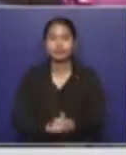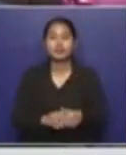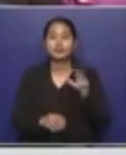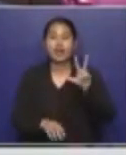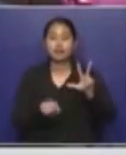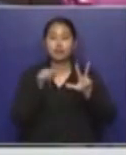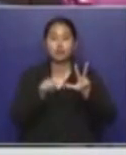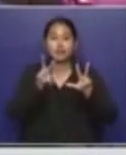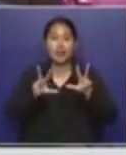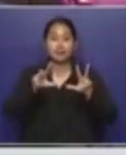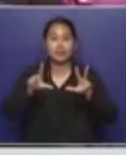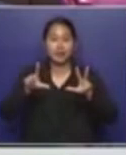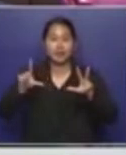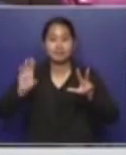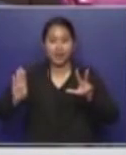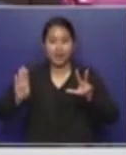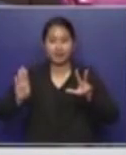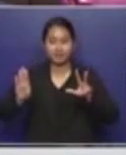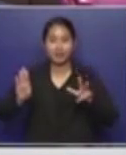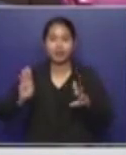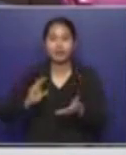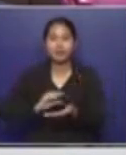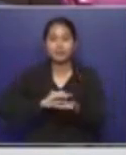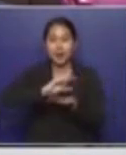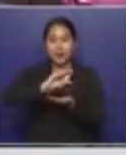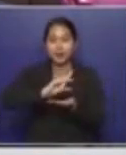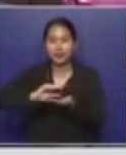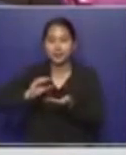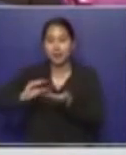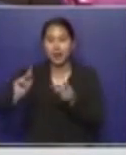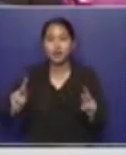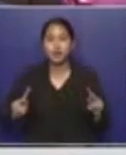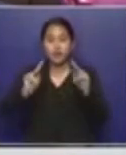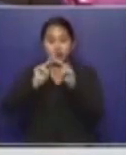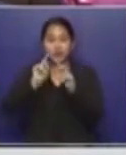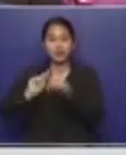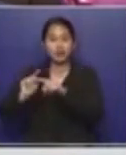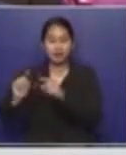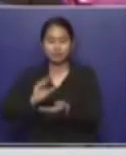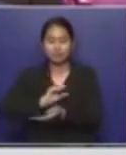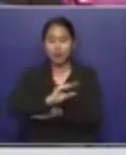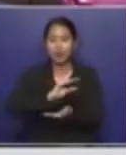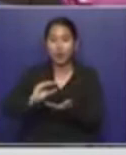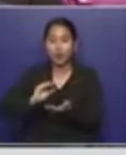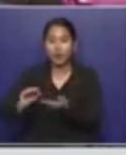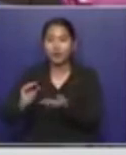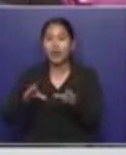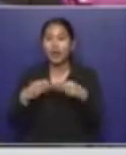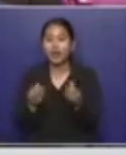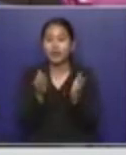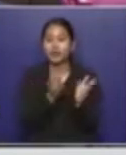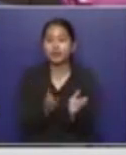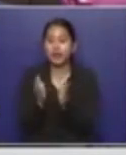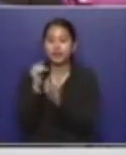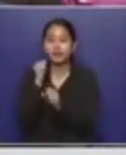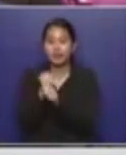3.3 ล้านล้านบาทที่จะแจกจ่ายไปตามกระทรวงทบวงกรมเพื่อที่จะให้กลไกเหล่านั้นได้ทำหน้า